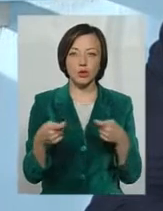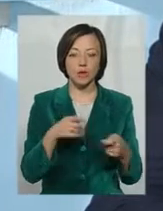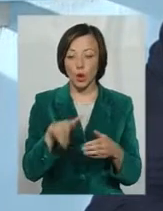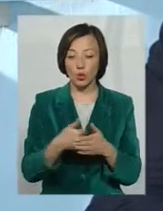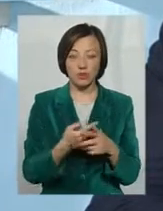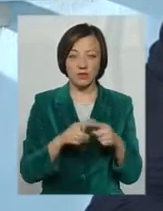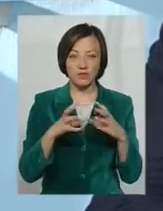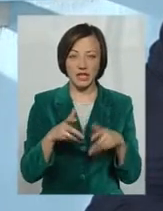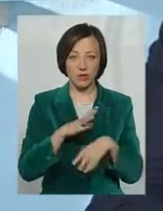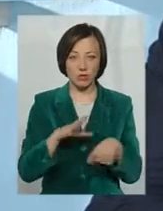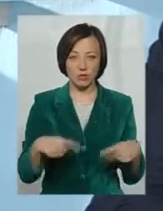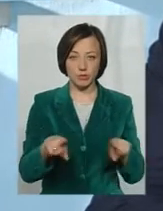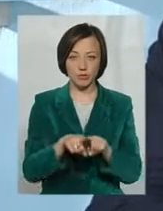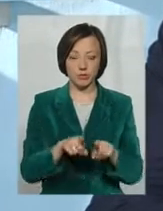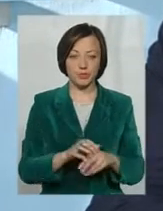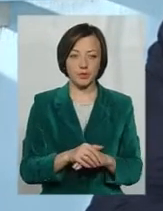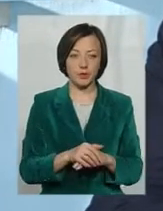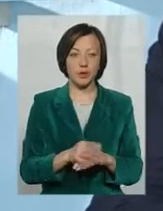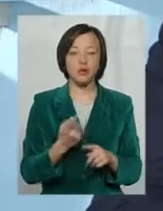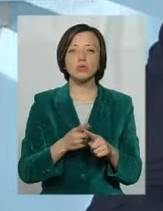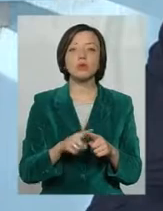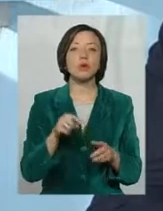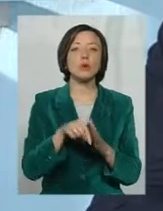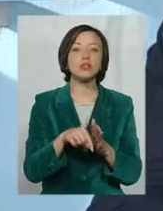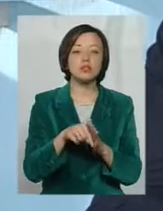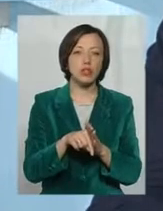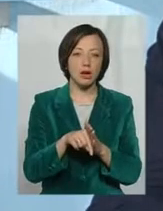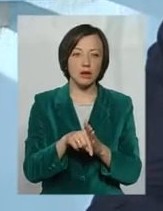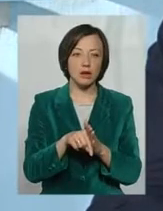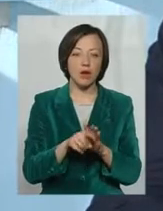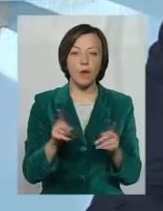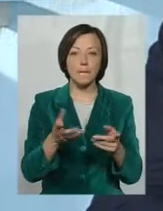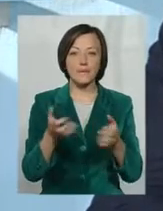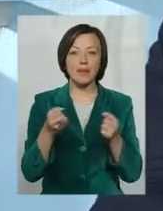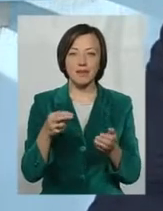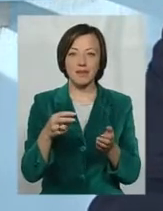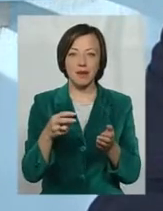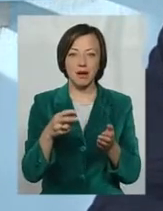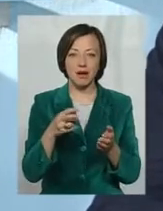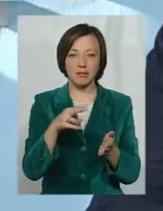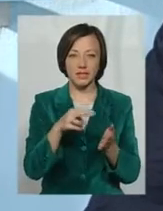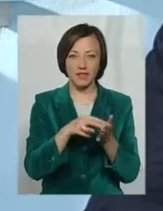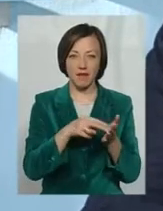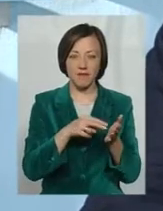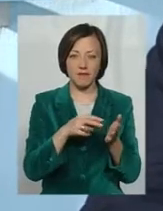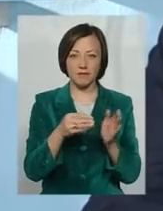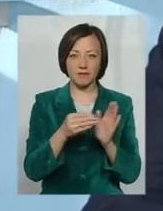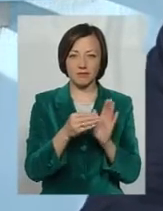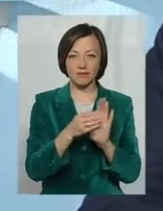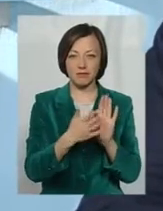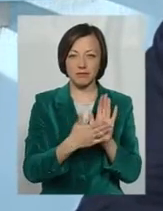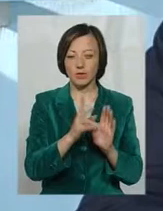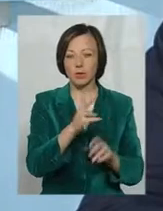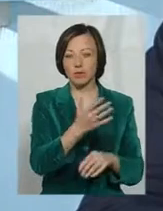Це означає, що саме модуль прийняття ставок, Тобто ось якраз публічний інтерфейс,